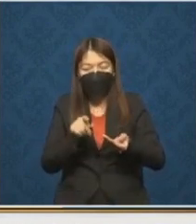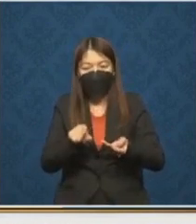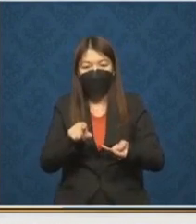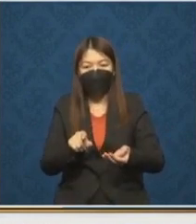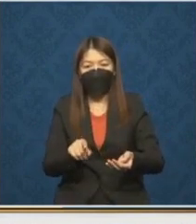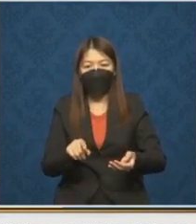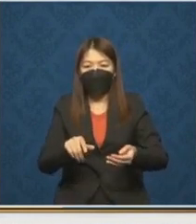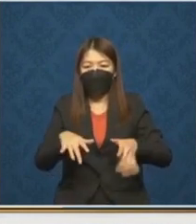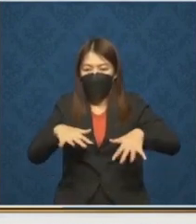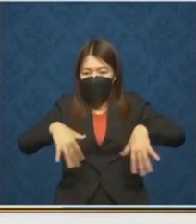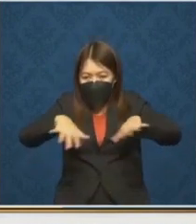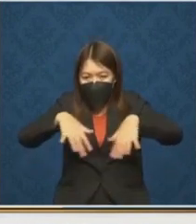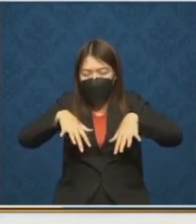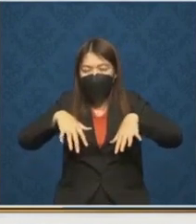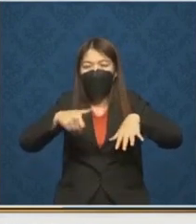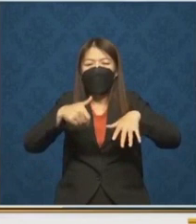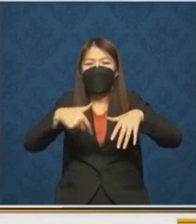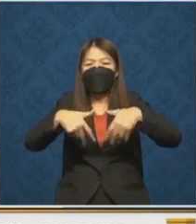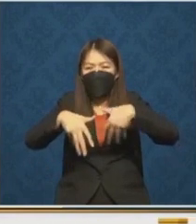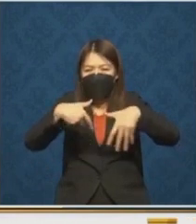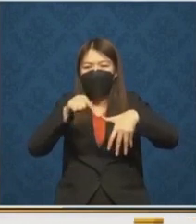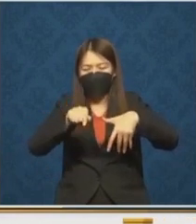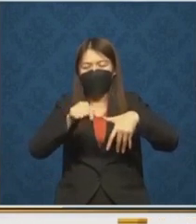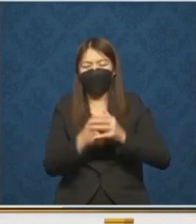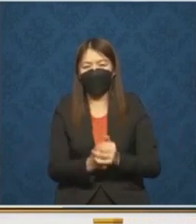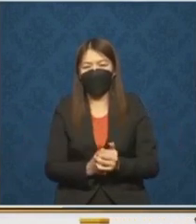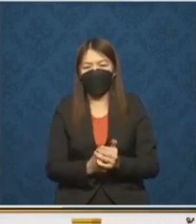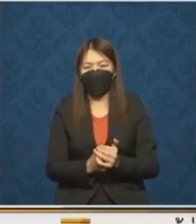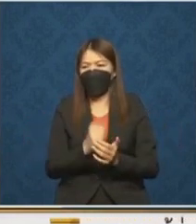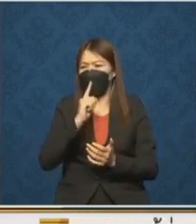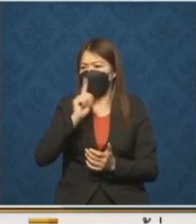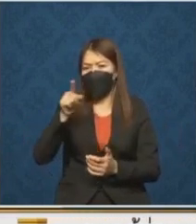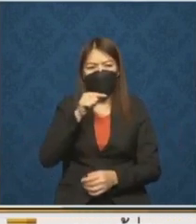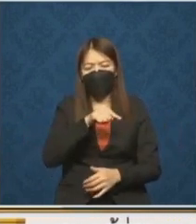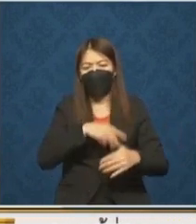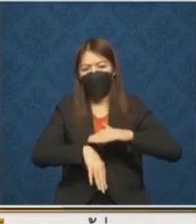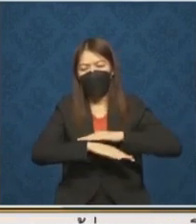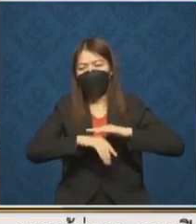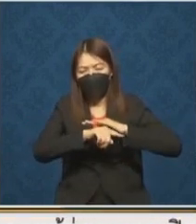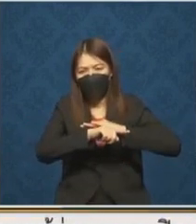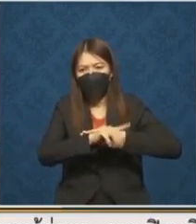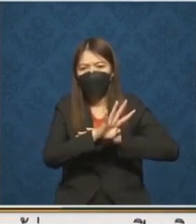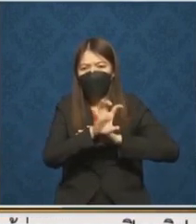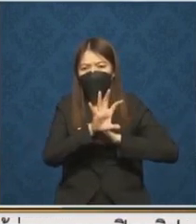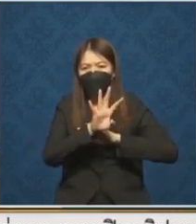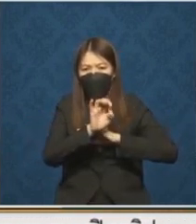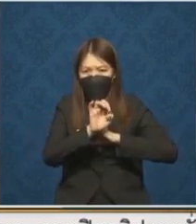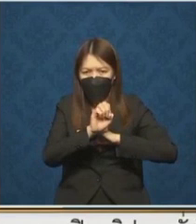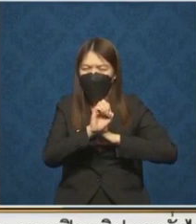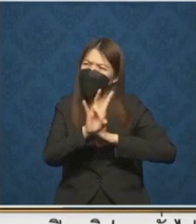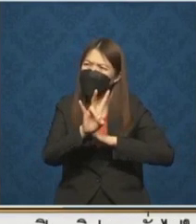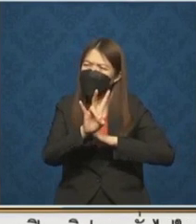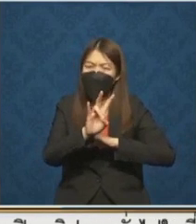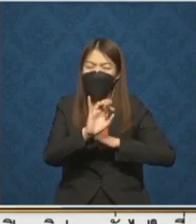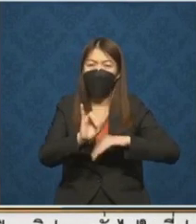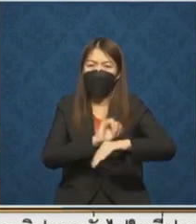สาธนาสมบัิของแ่นดินแต่ในคำฟ้องบอกว่าตนเองมีหลกฐานอยู่แค่ 497 ถ้าจะไม่ผดต